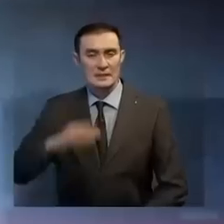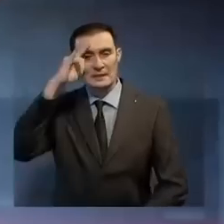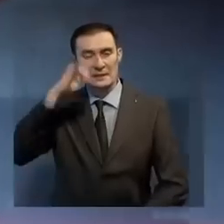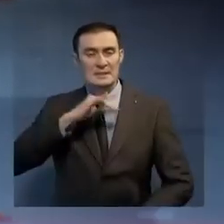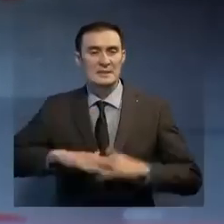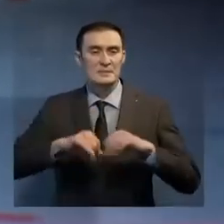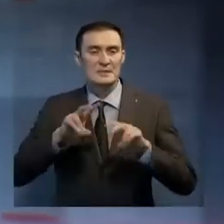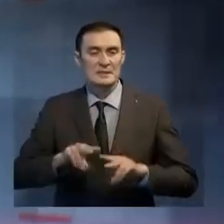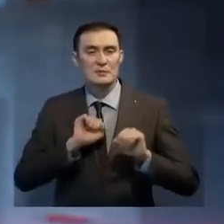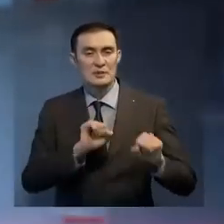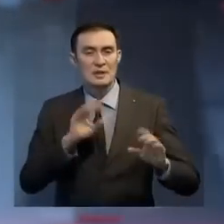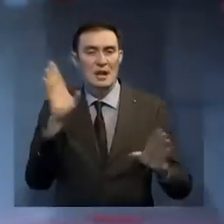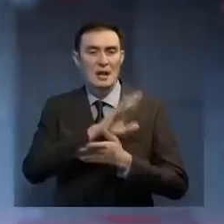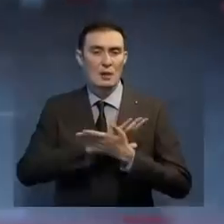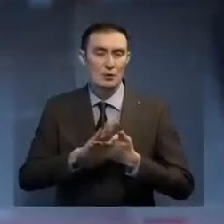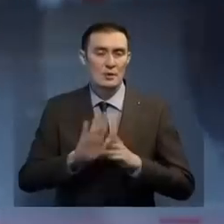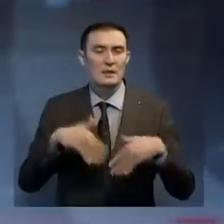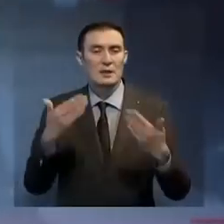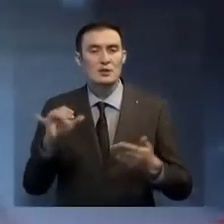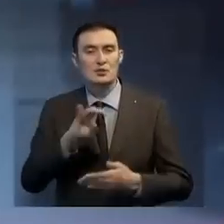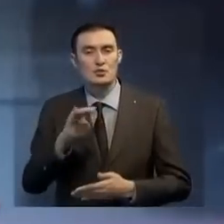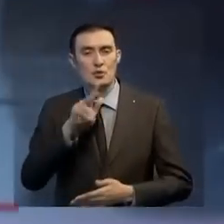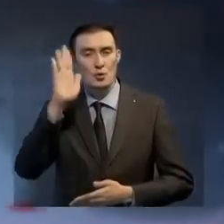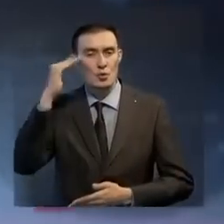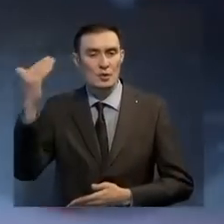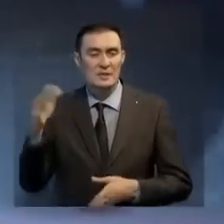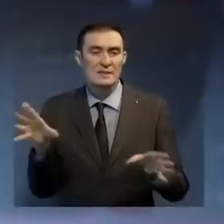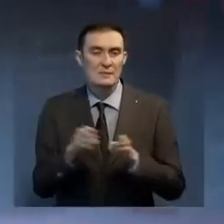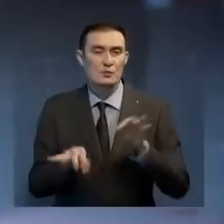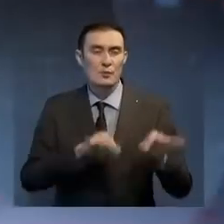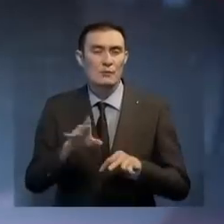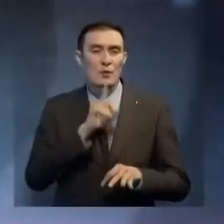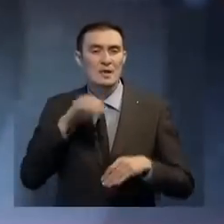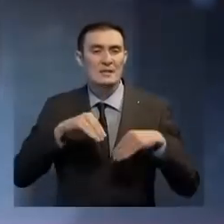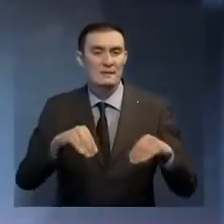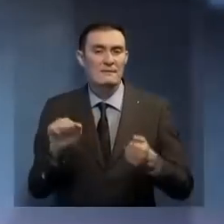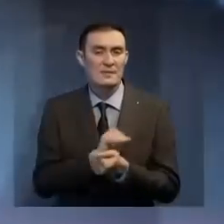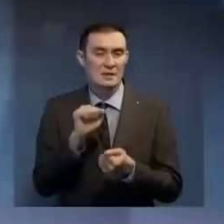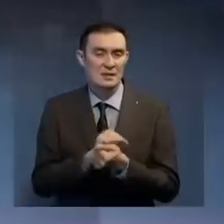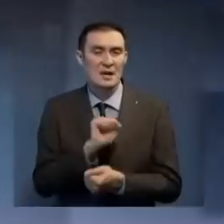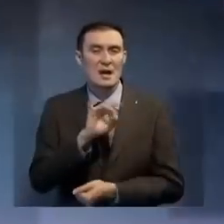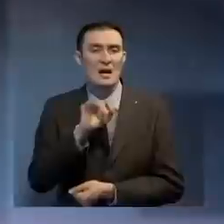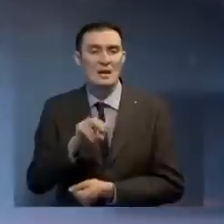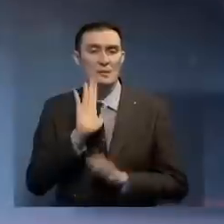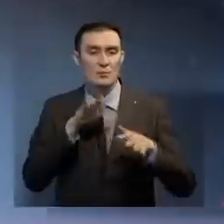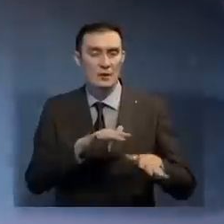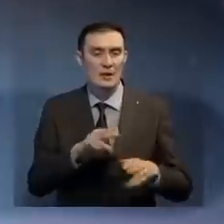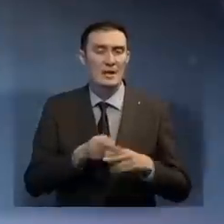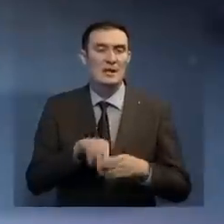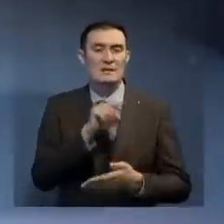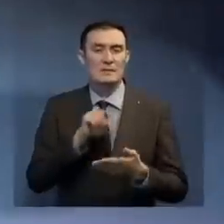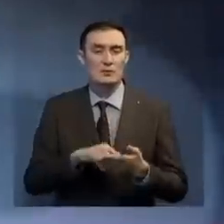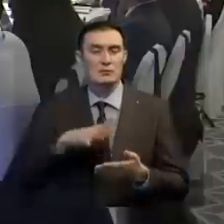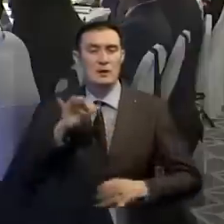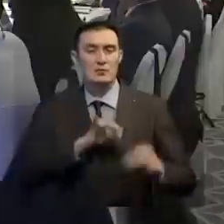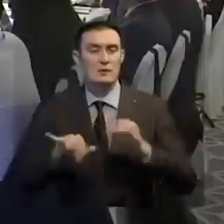Казахстанские экологи предложили коллегам из Южной Кореи совместно реализовать проект по озеленению высохшего дня Аральского моря. Этот вопрос обе